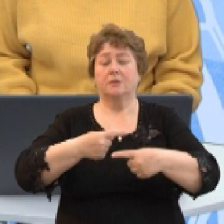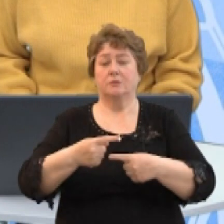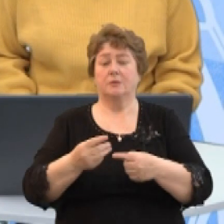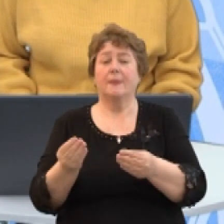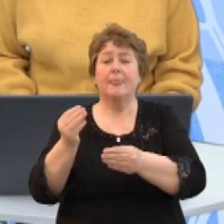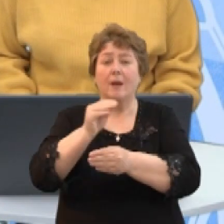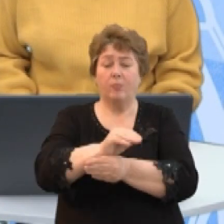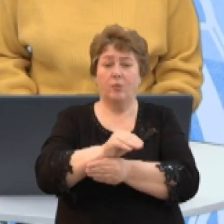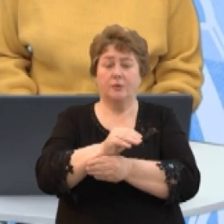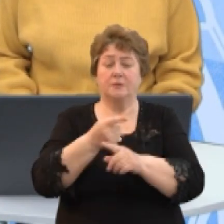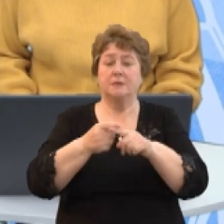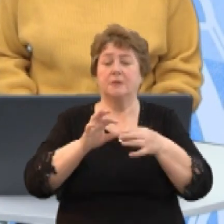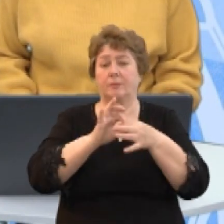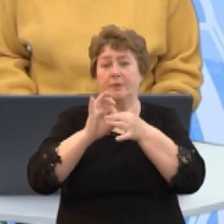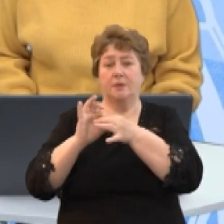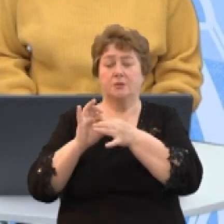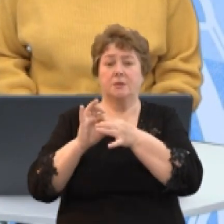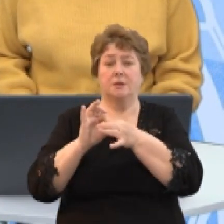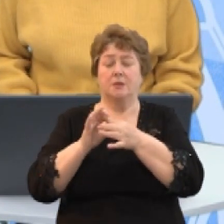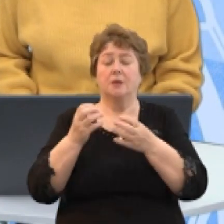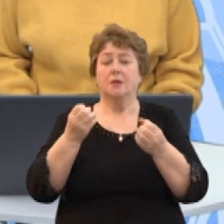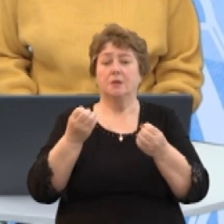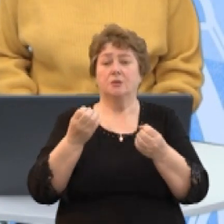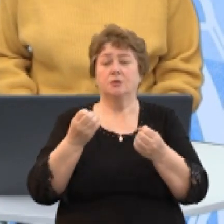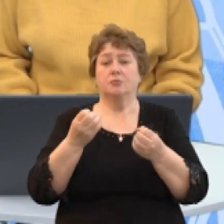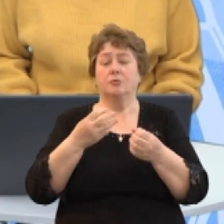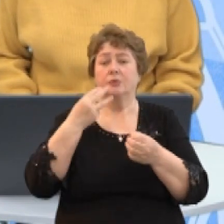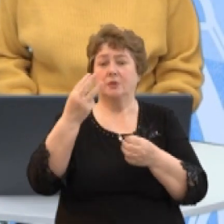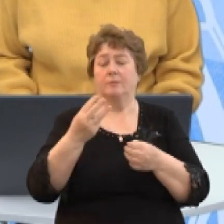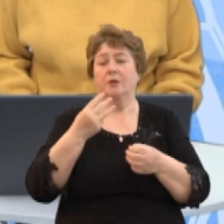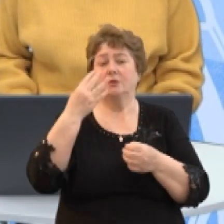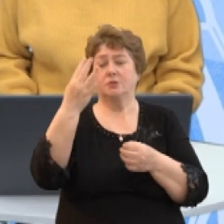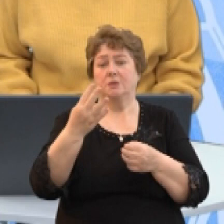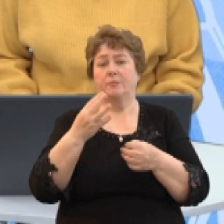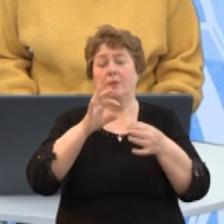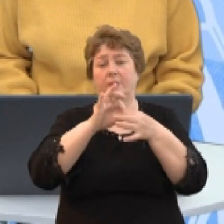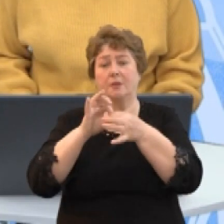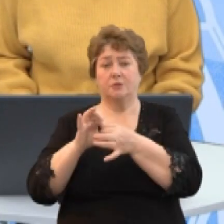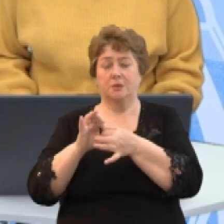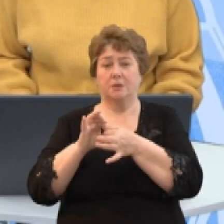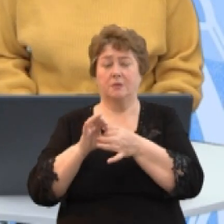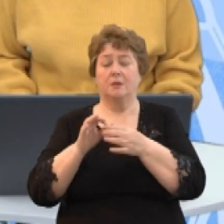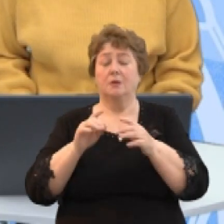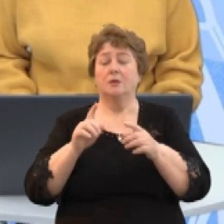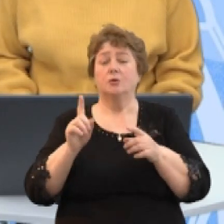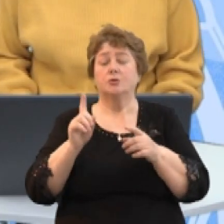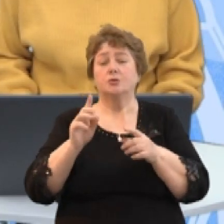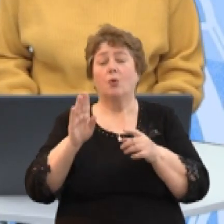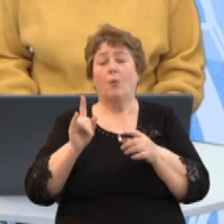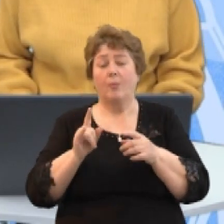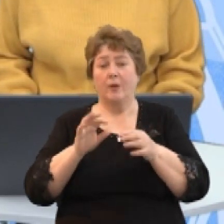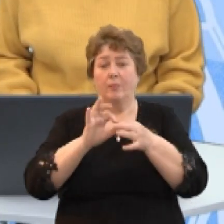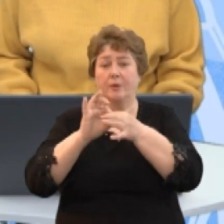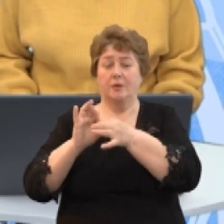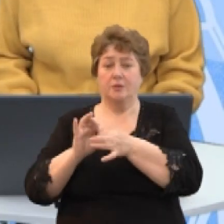дополните это предложение еще тремя четырьмя предложениями так чтобы предложение